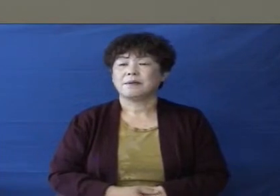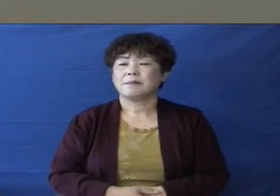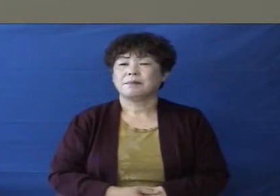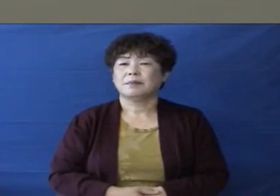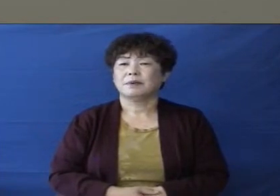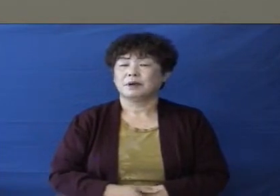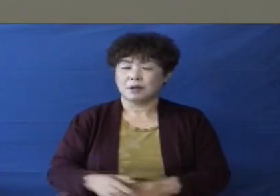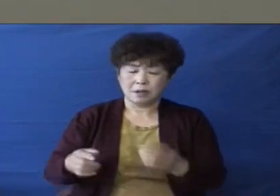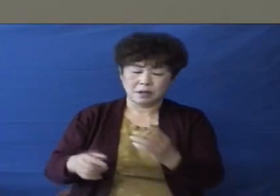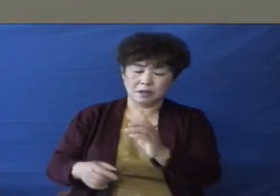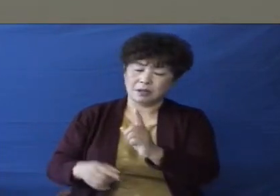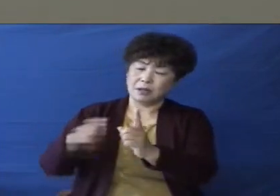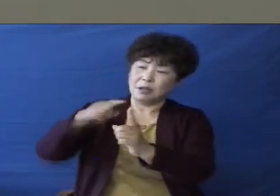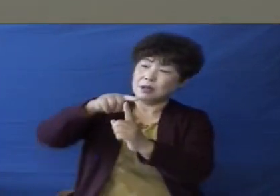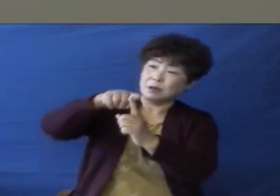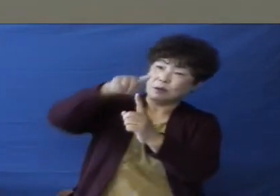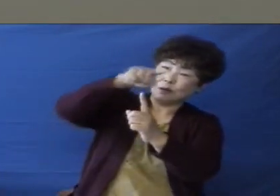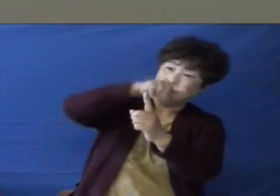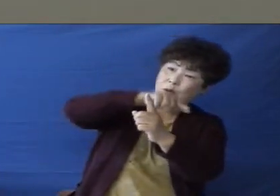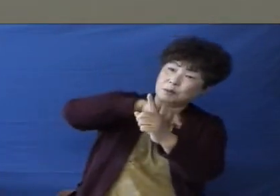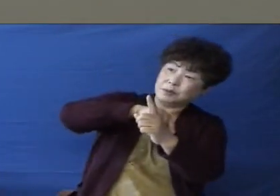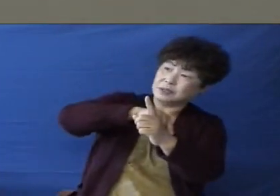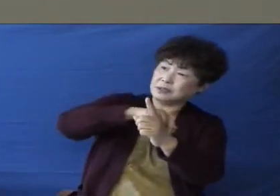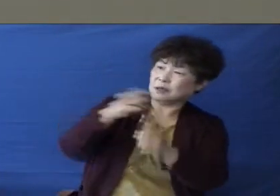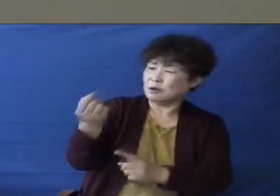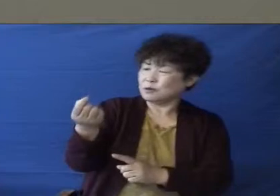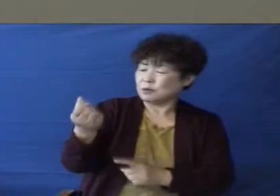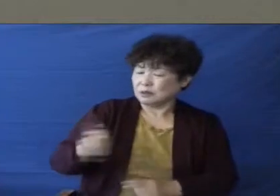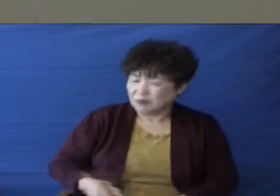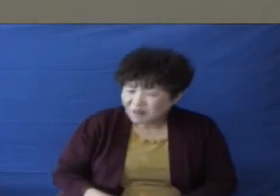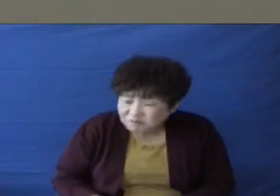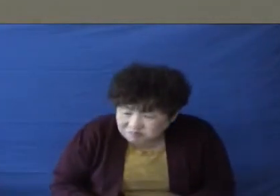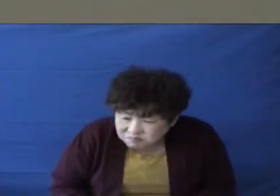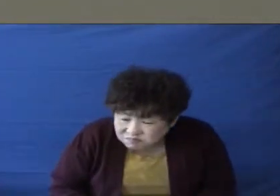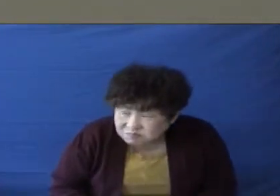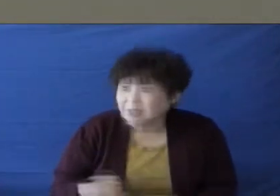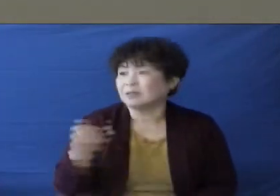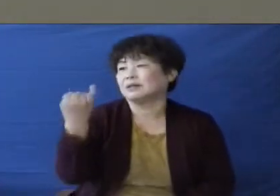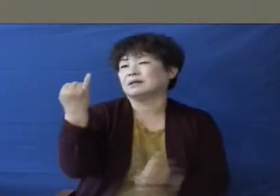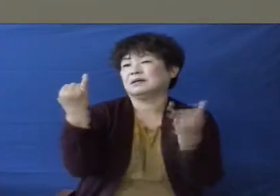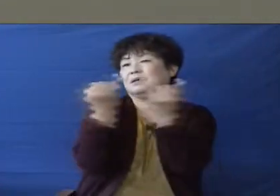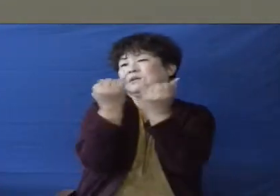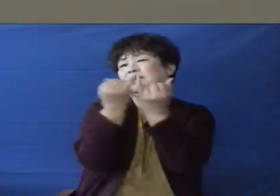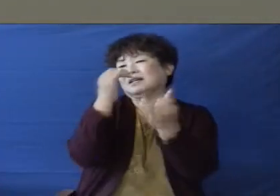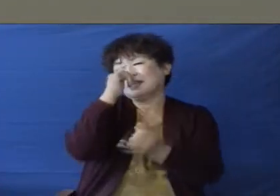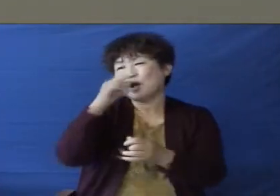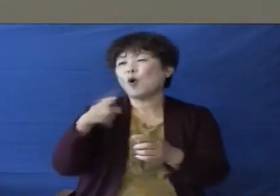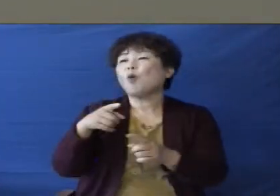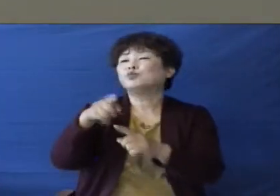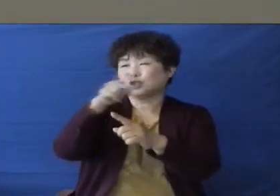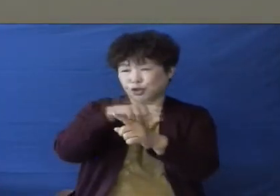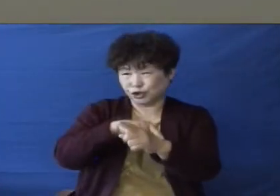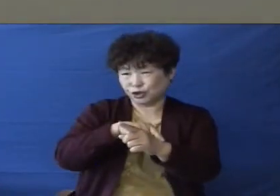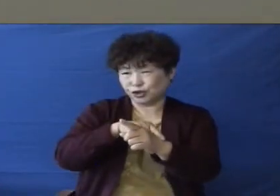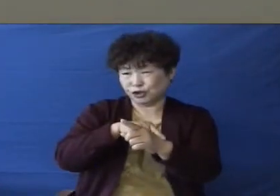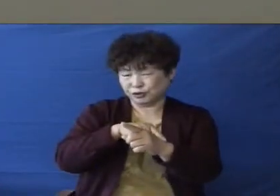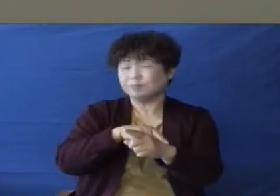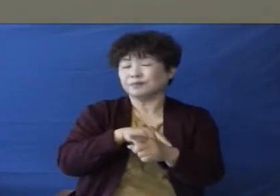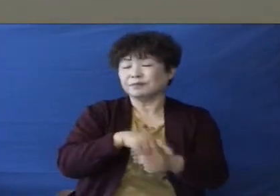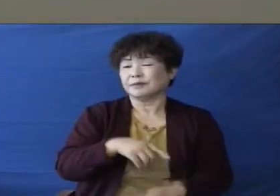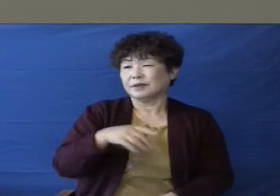꼬부라져 조금도 펴지 못하는 한 여자가 있더라 e 떠라 에 제가 감동을 받아서